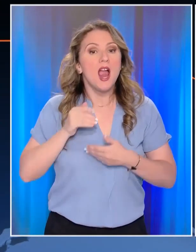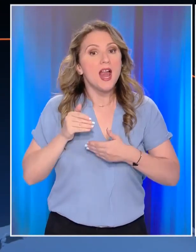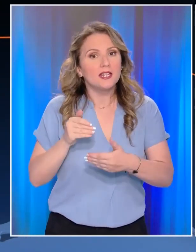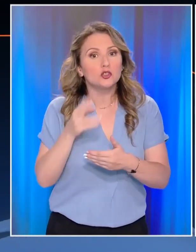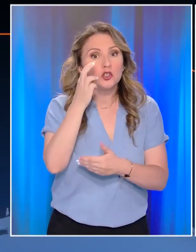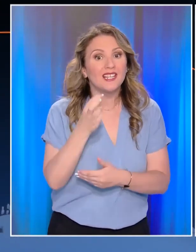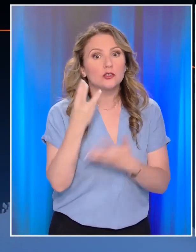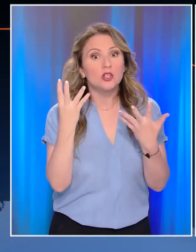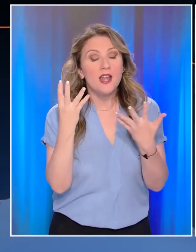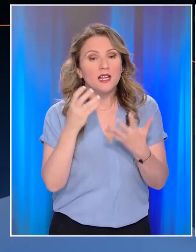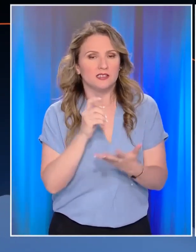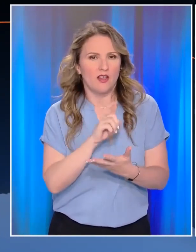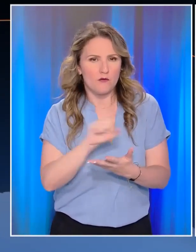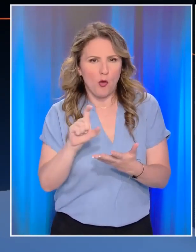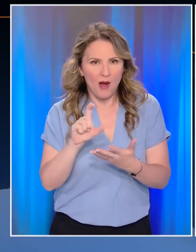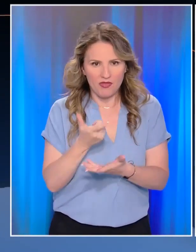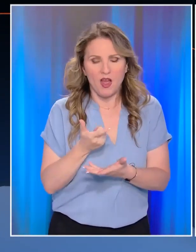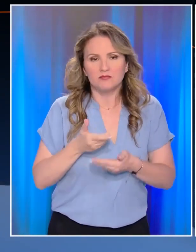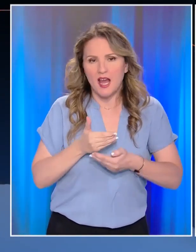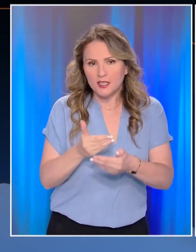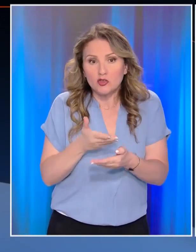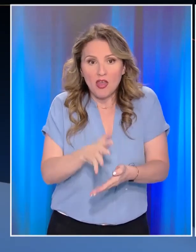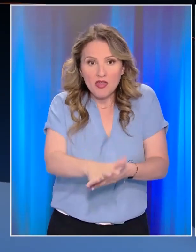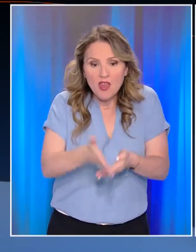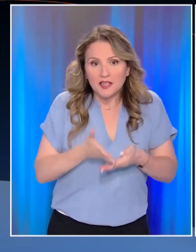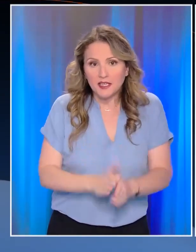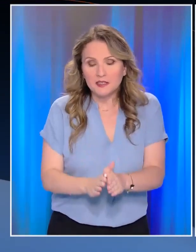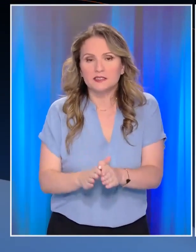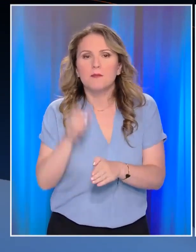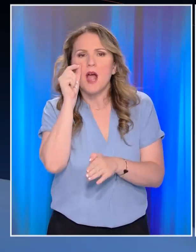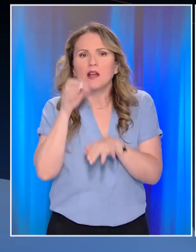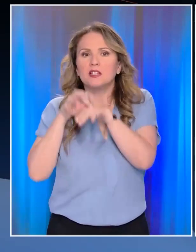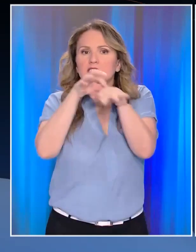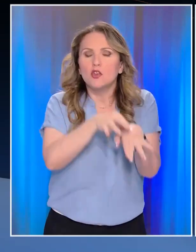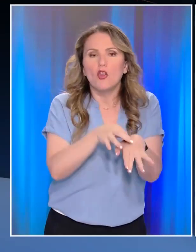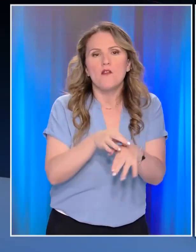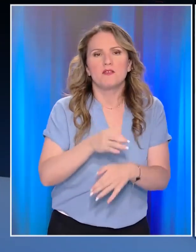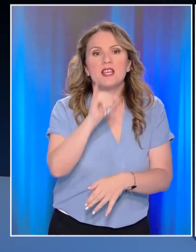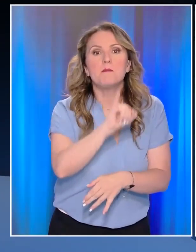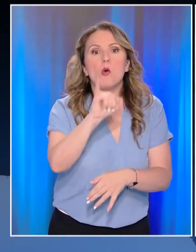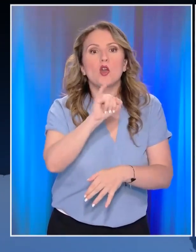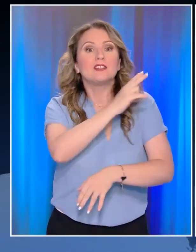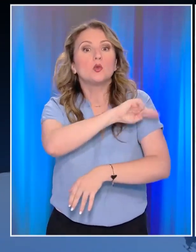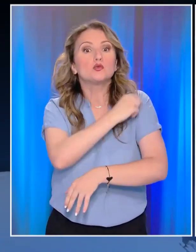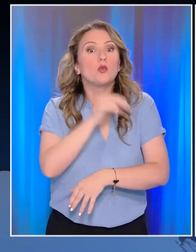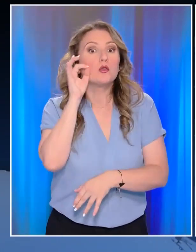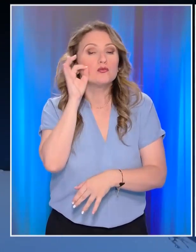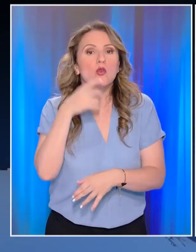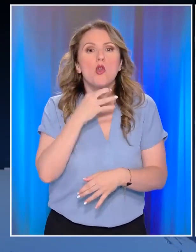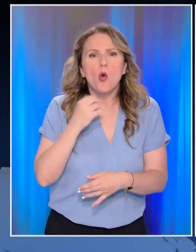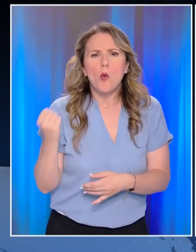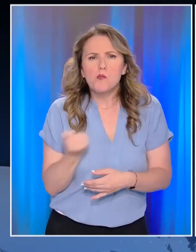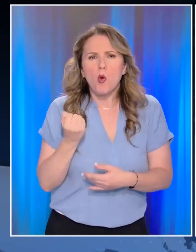την 31η εβδομάδα κοίησης, μεταφέρθηκε από το σύζυγό της στο Ιπποκράτειο νοσοκομείο, όπου εφημέρευε με έντονους σπασμούς, πόνους και